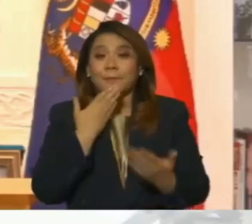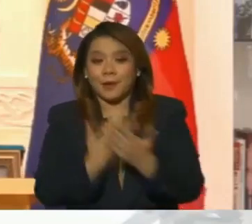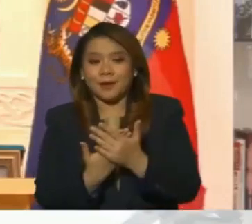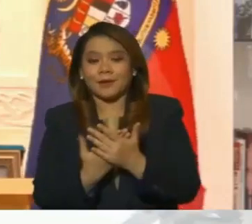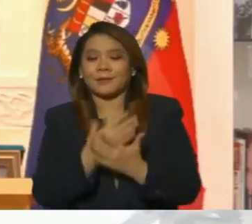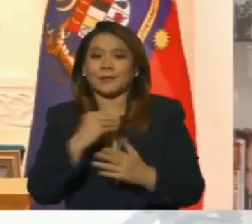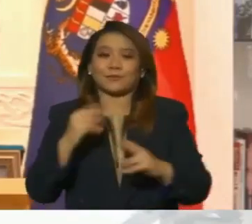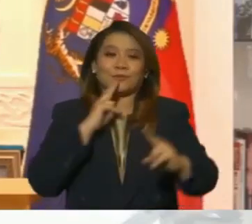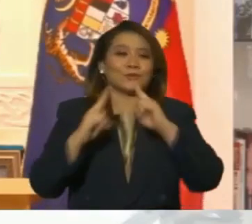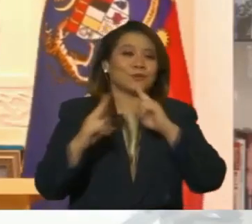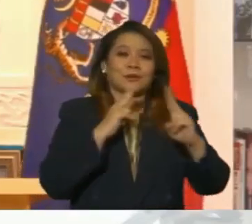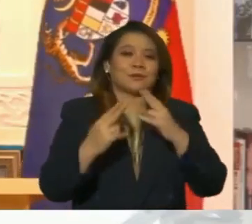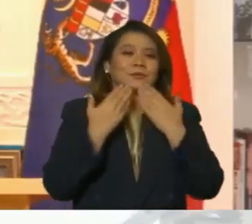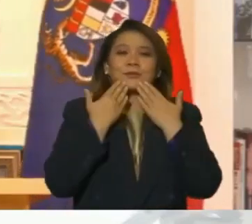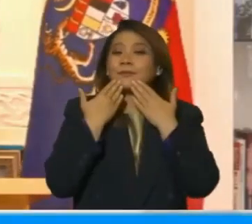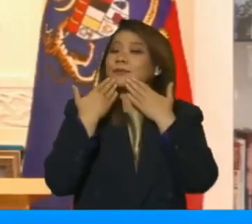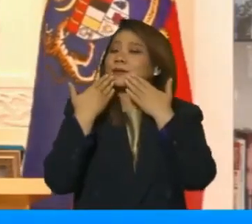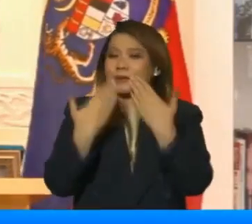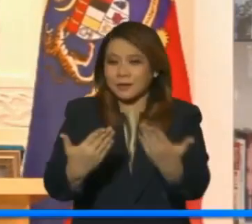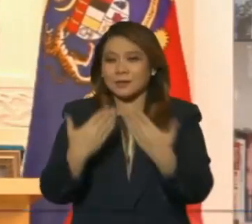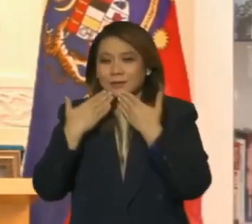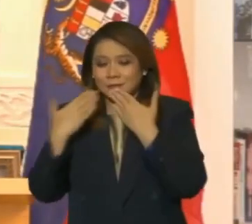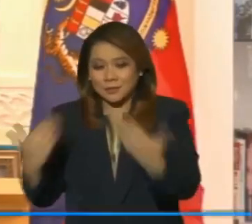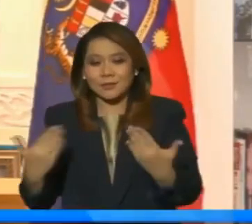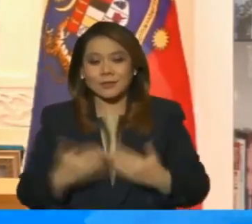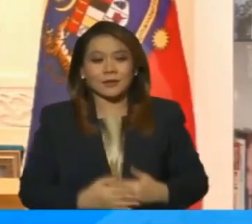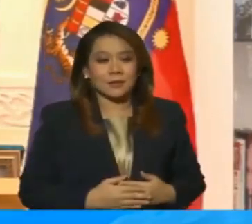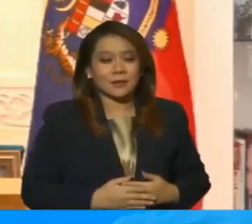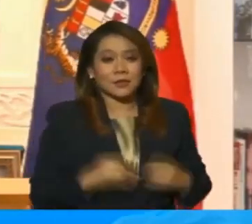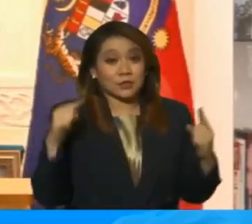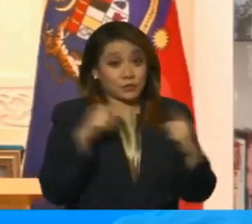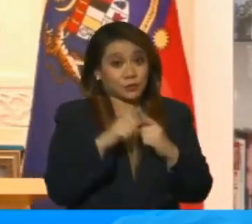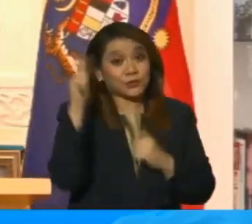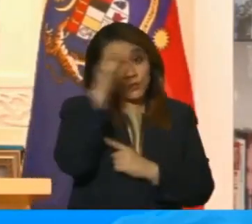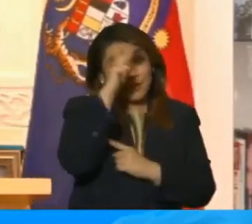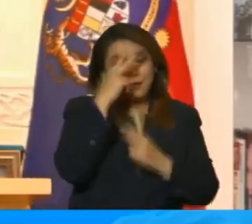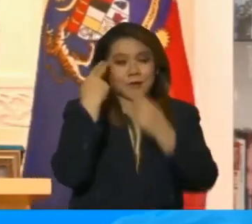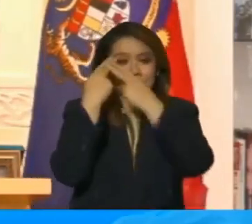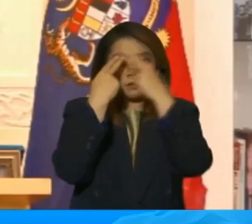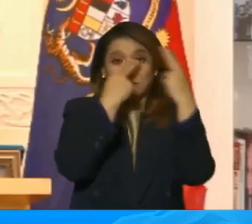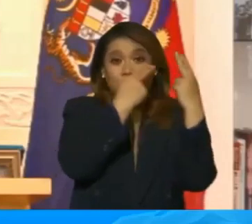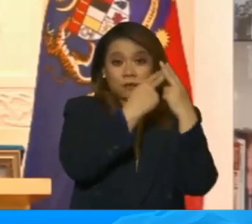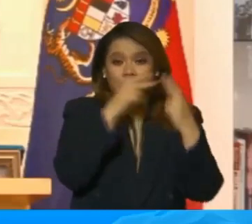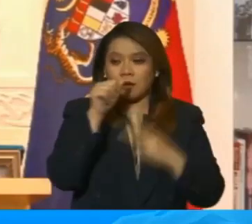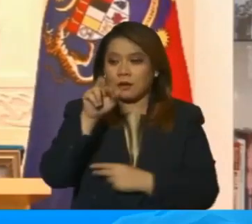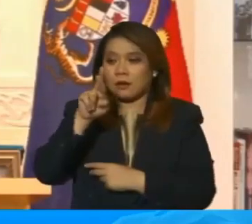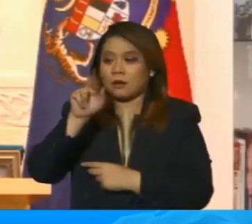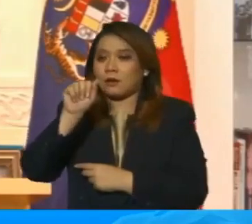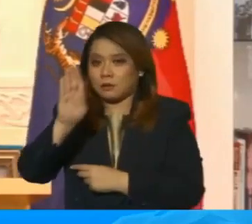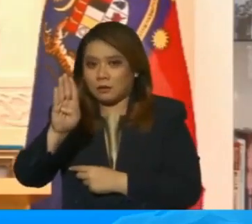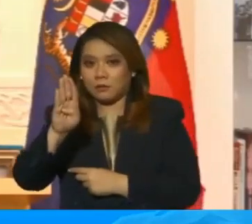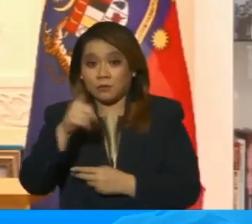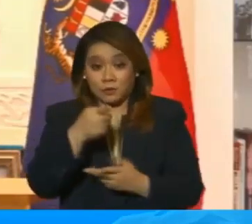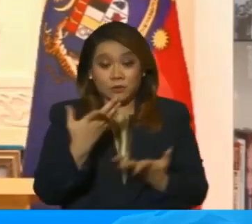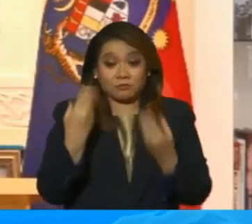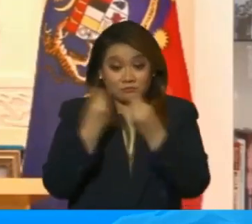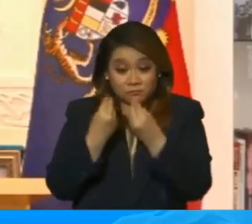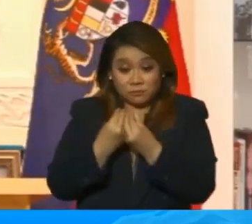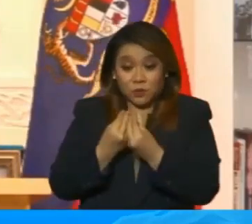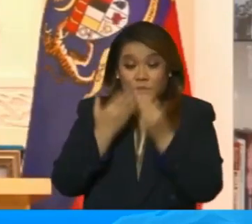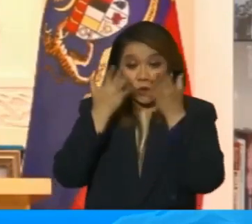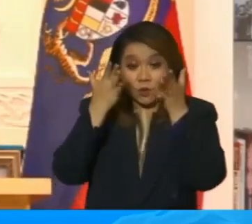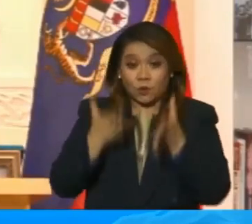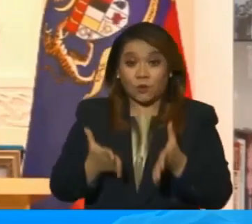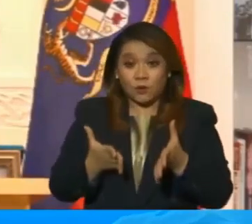mengucapkan setinggi-tinggi penghargaan dan terima kasih kepada Kerajaan Arab Saudi dengan jumlah kuota yang diberikan